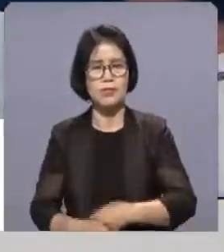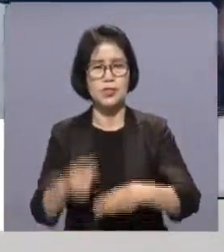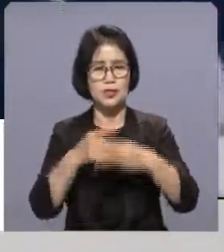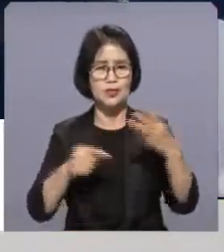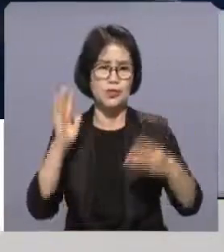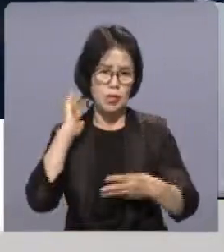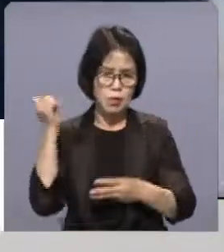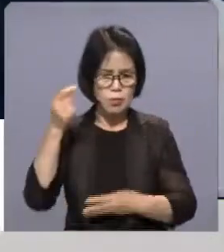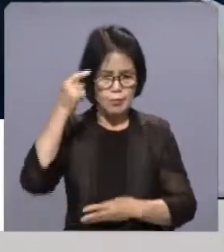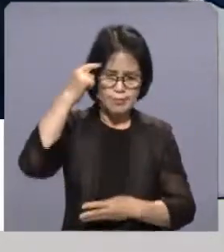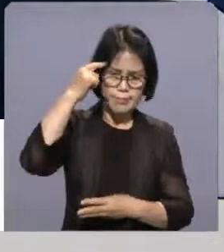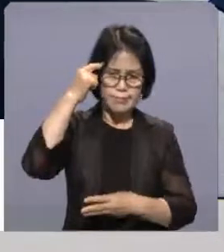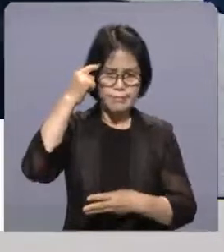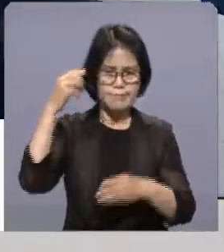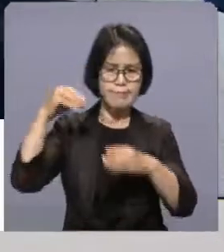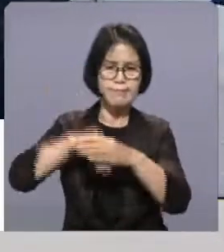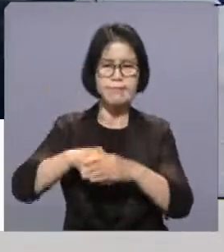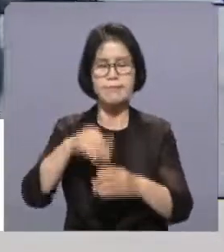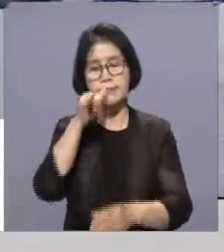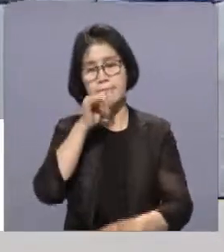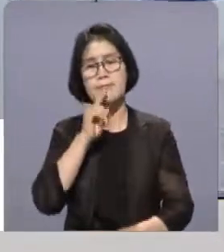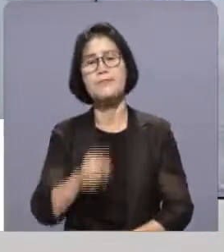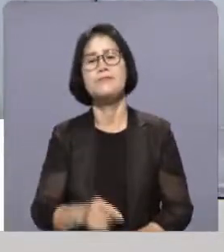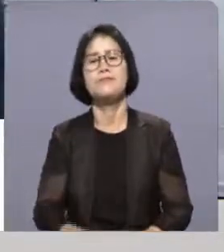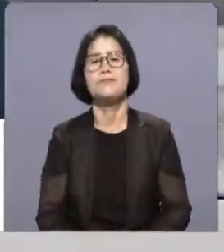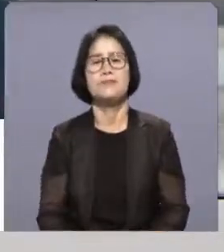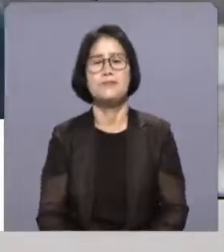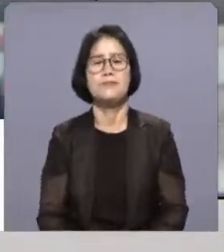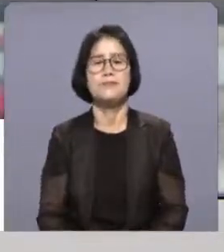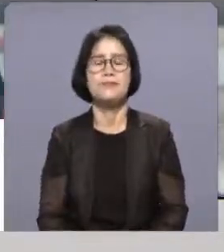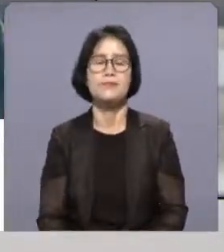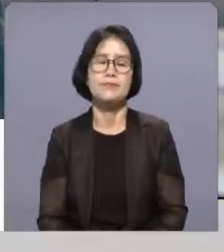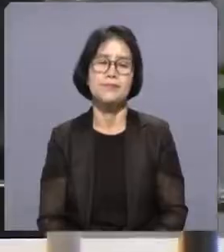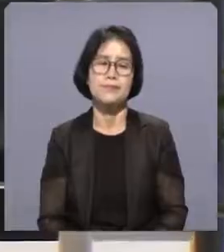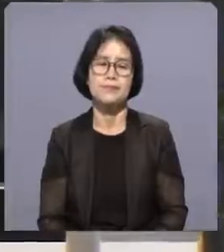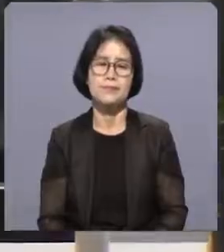대통령의 의지가 강하게 작용한 것으로 전해집니다. 정철호 기자입니다.